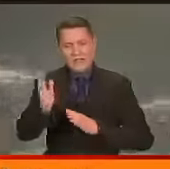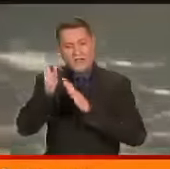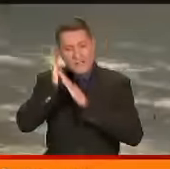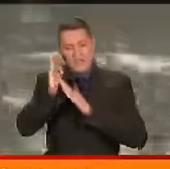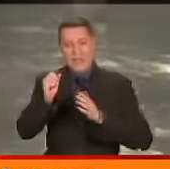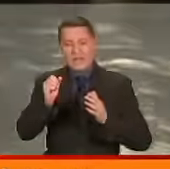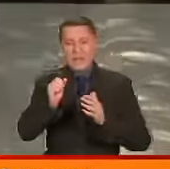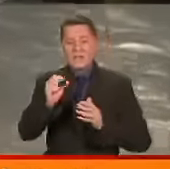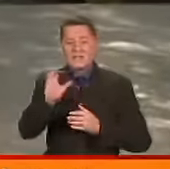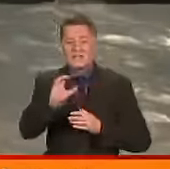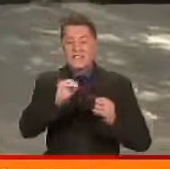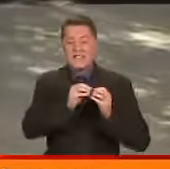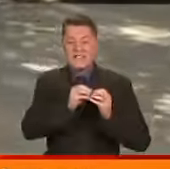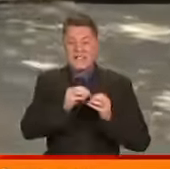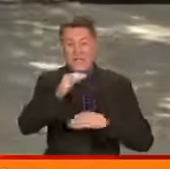10 до утра.